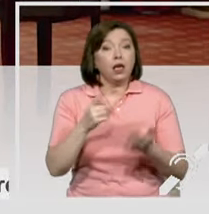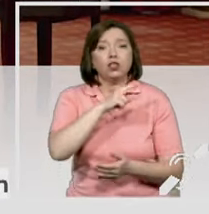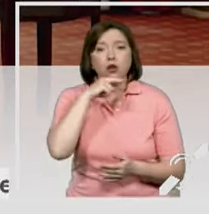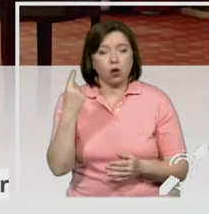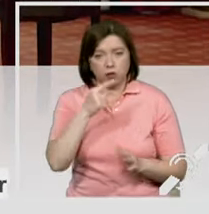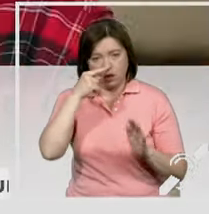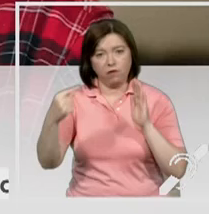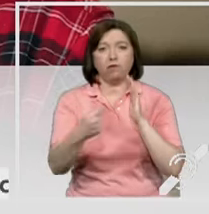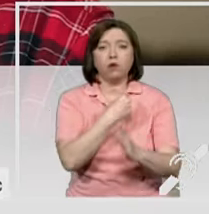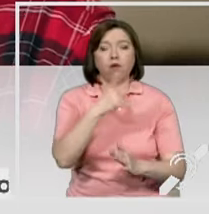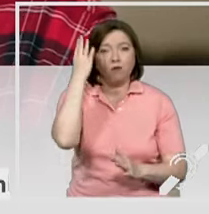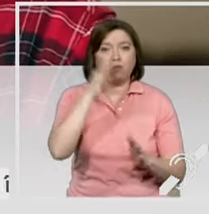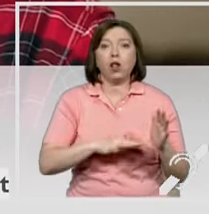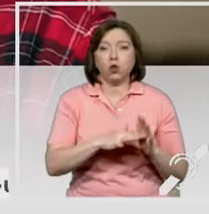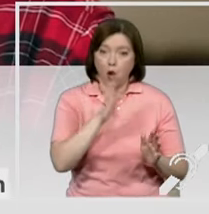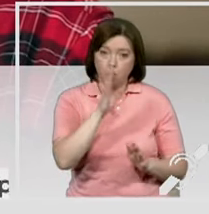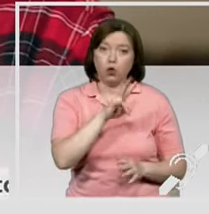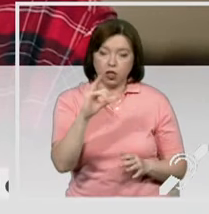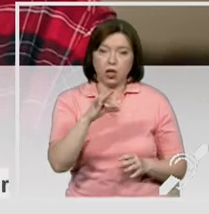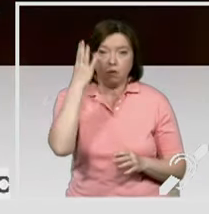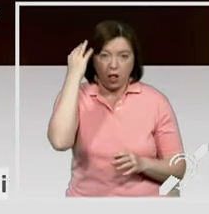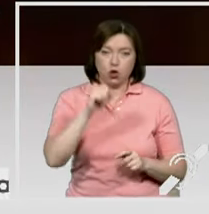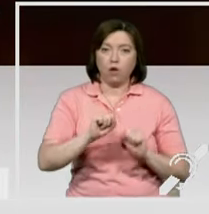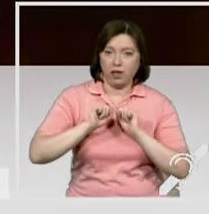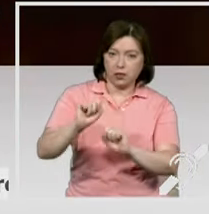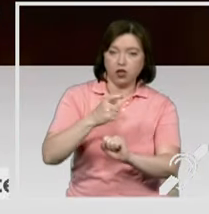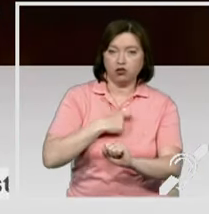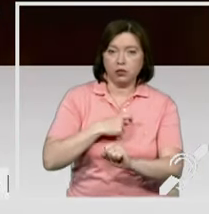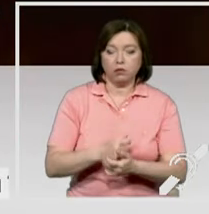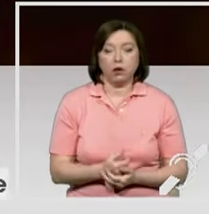вторгнется в Молдову, будет ли Молдова сопротивляться?